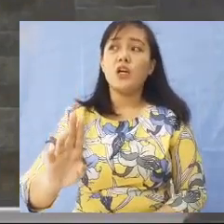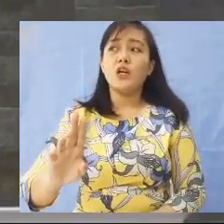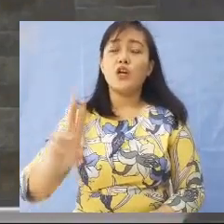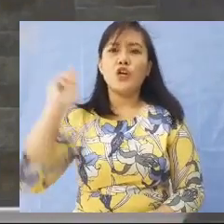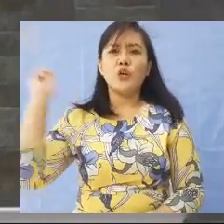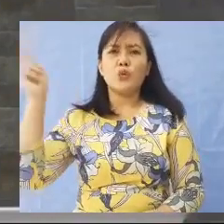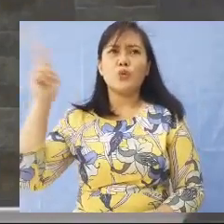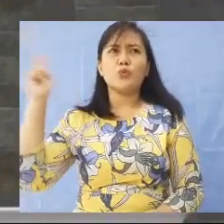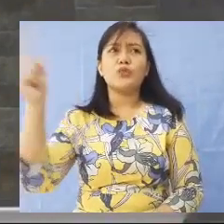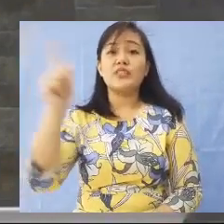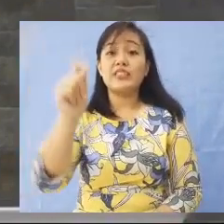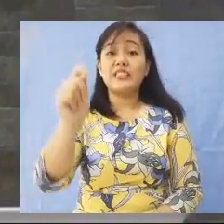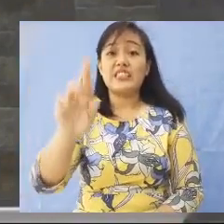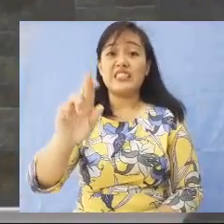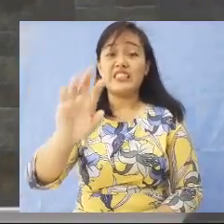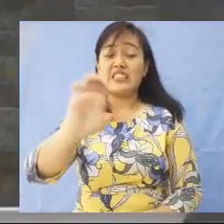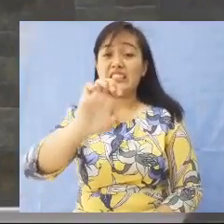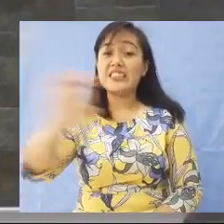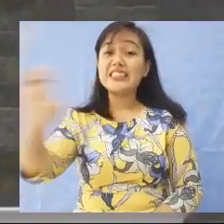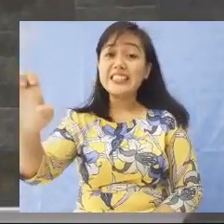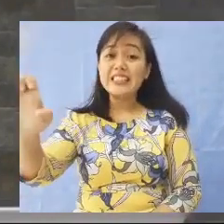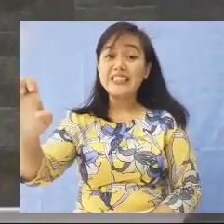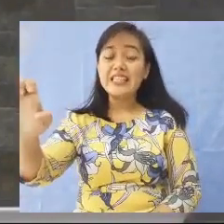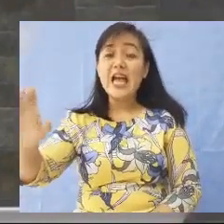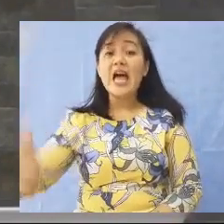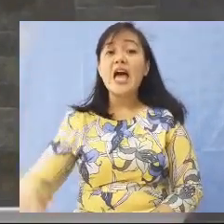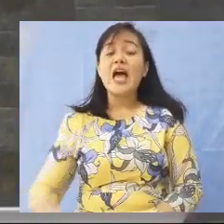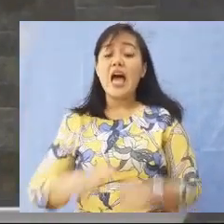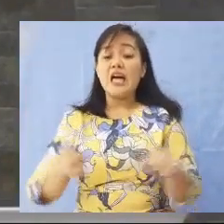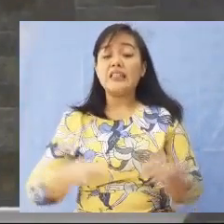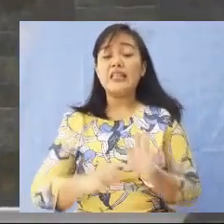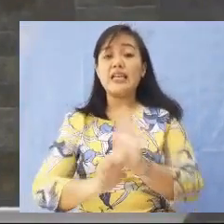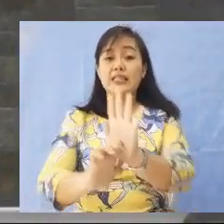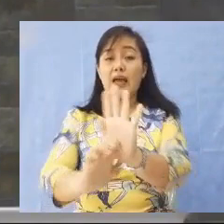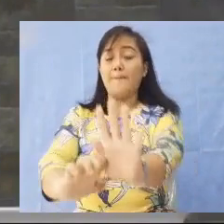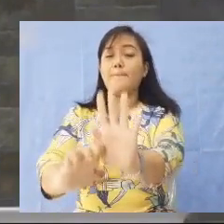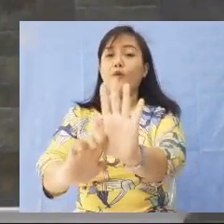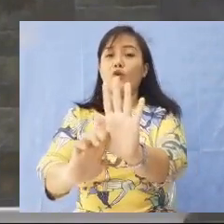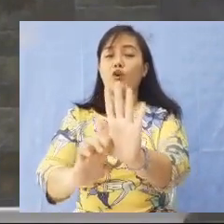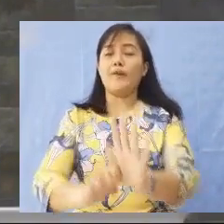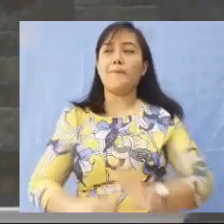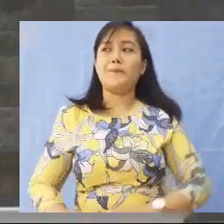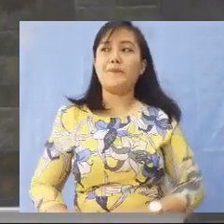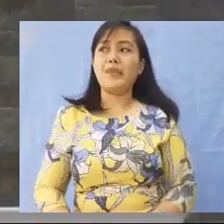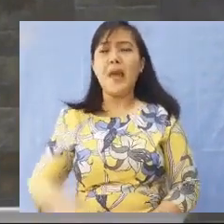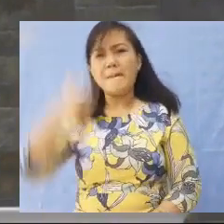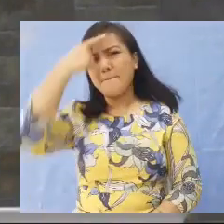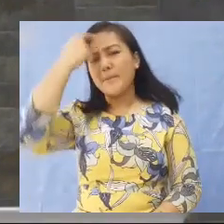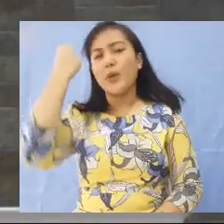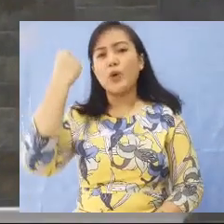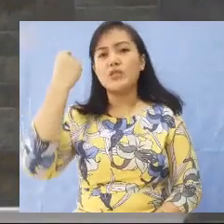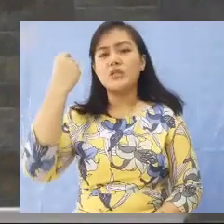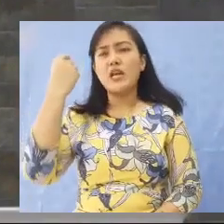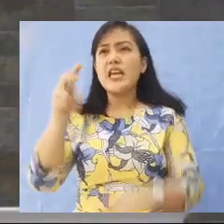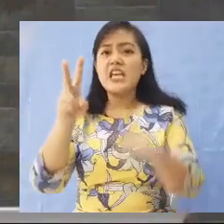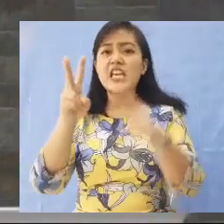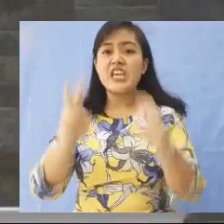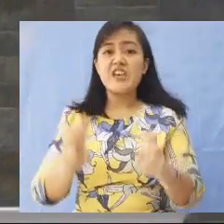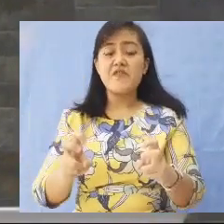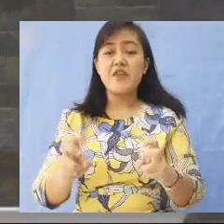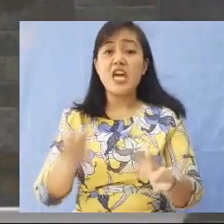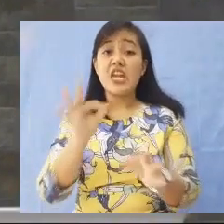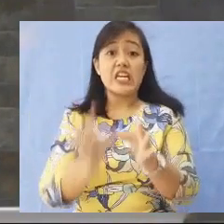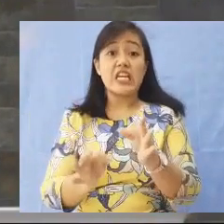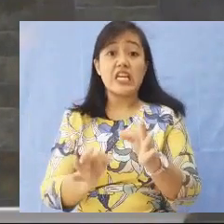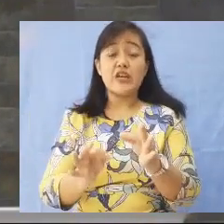pag-asa. Bakit? Kahit na yung puno ay maputol, yung pinaka-trunk ng puno ay maputol, as